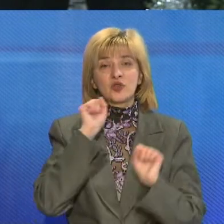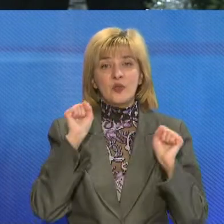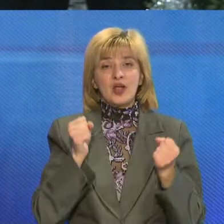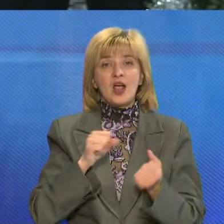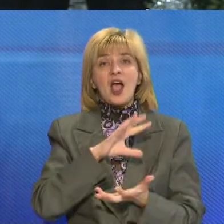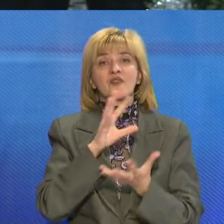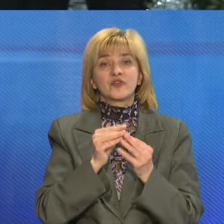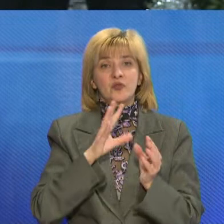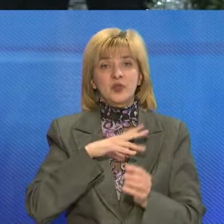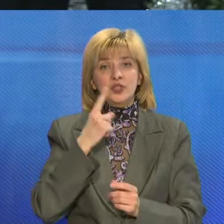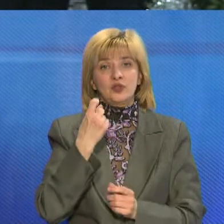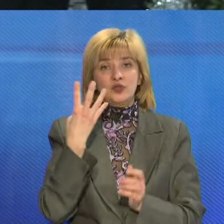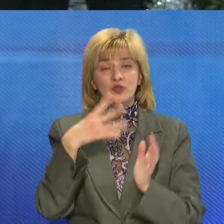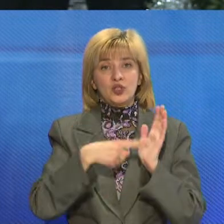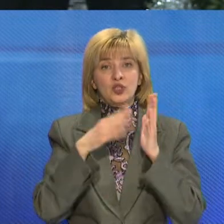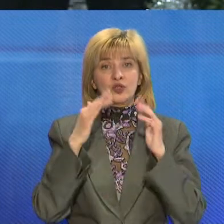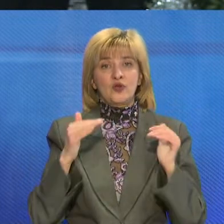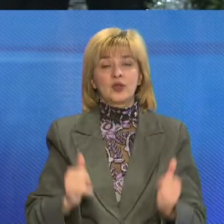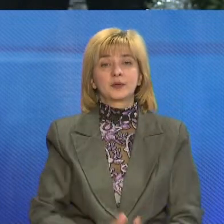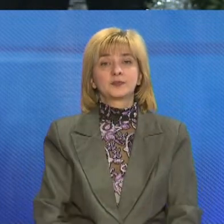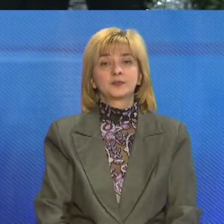146 елок стояло.